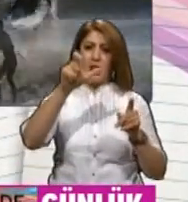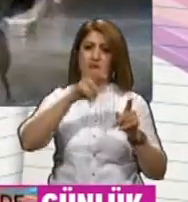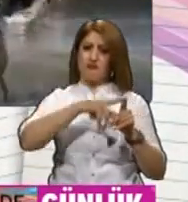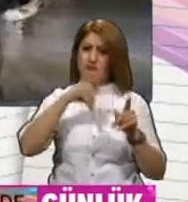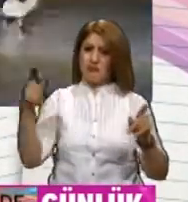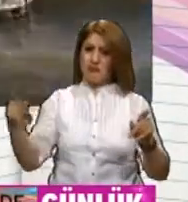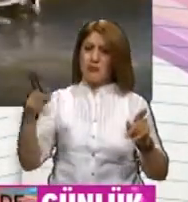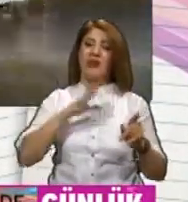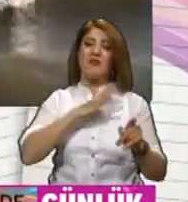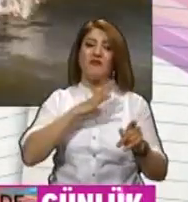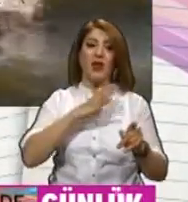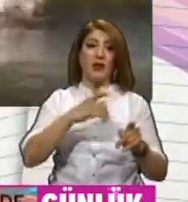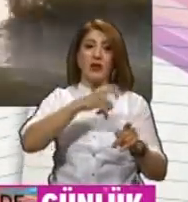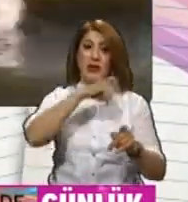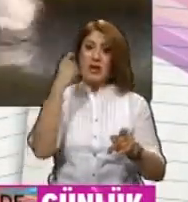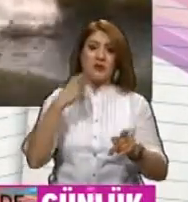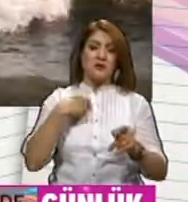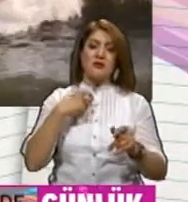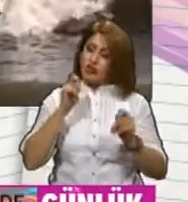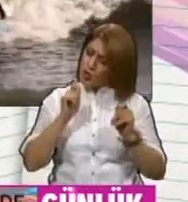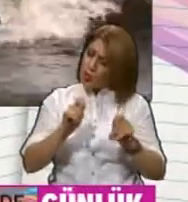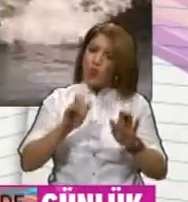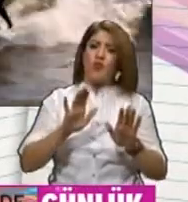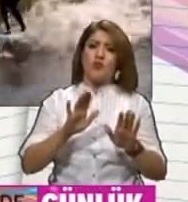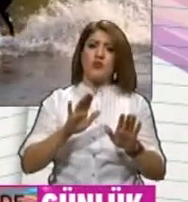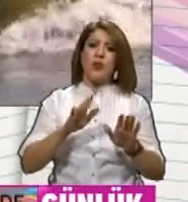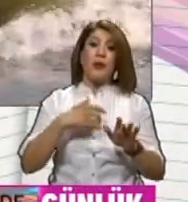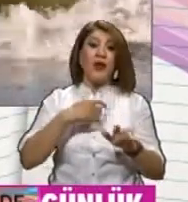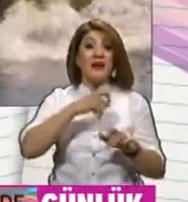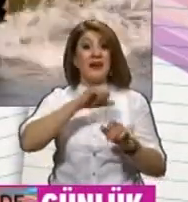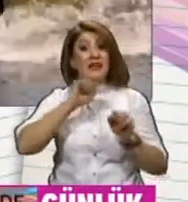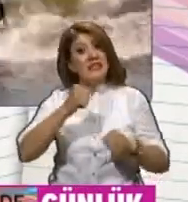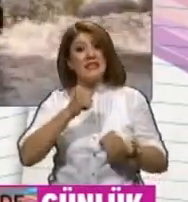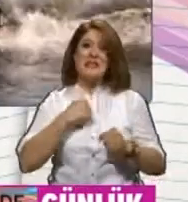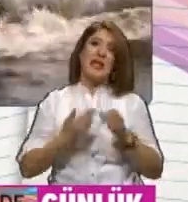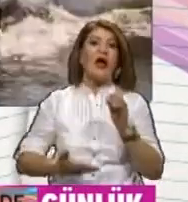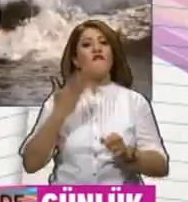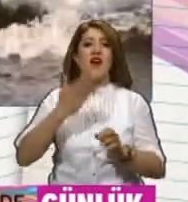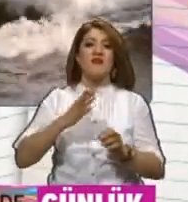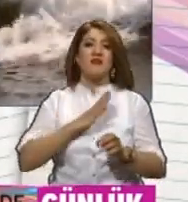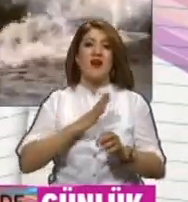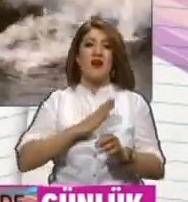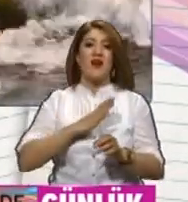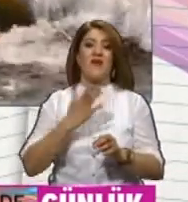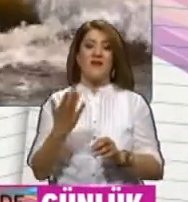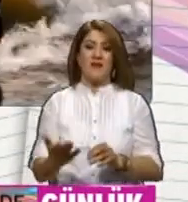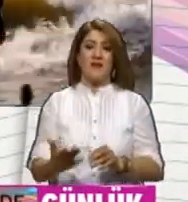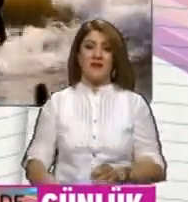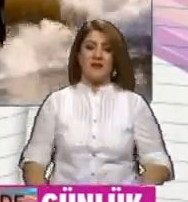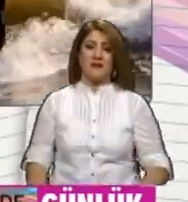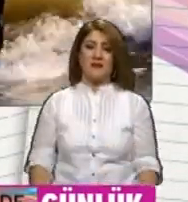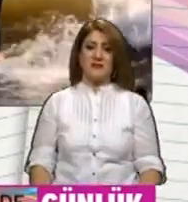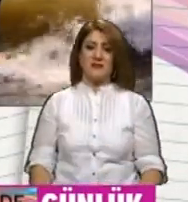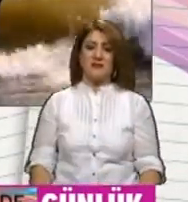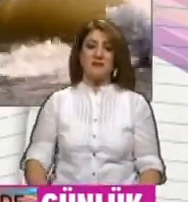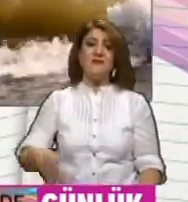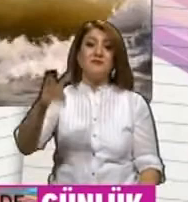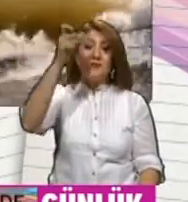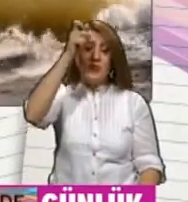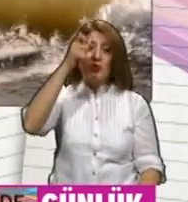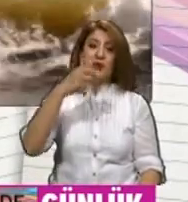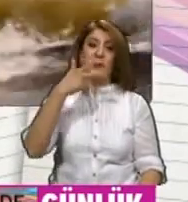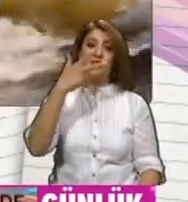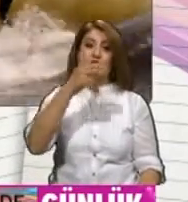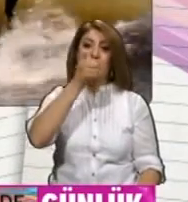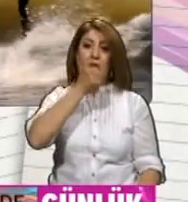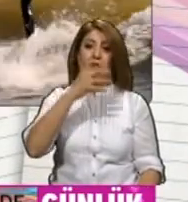Ha, bu demek değildir ki yazın yapmıyoruz. Yazın da yapıyoruz. Ama kış kadar yoğun değil. Evet. Türkiye'de